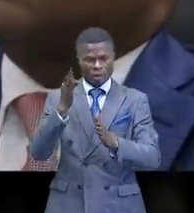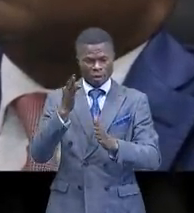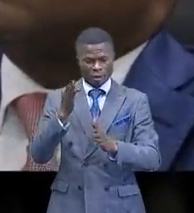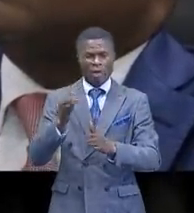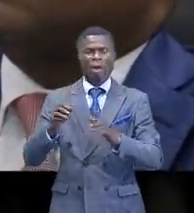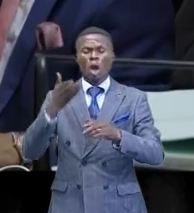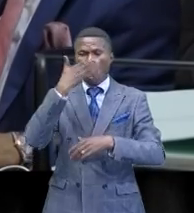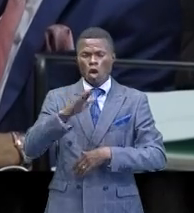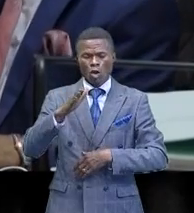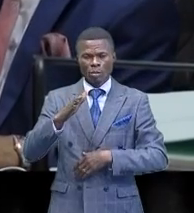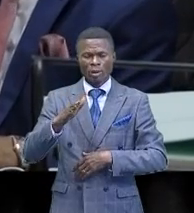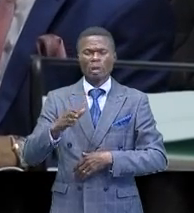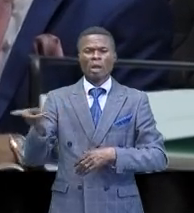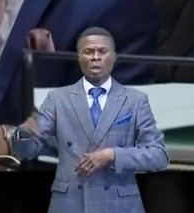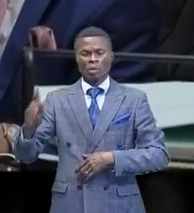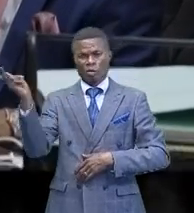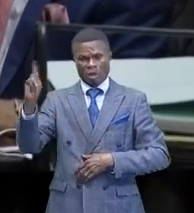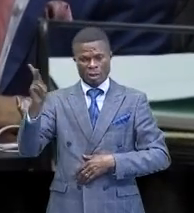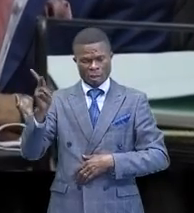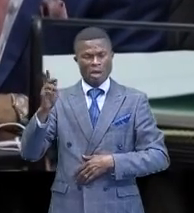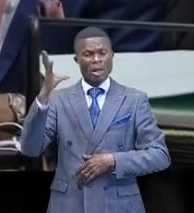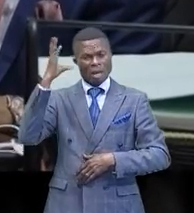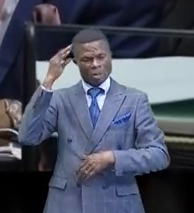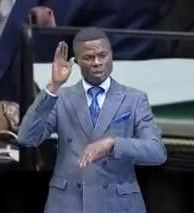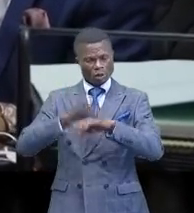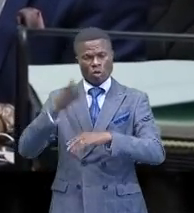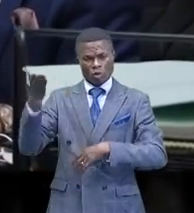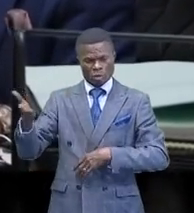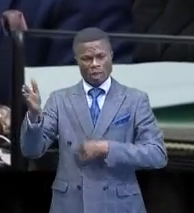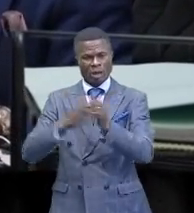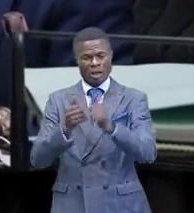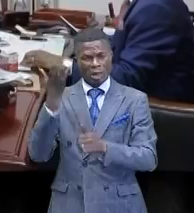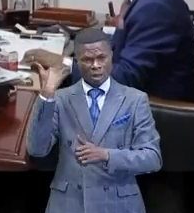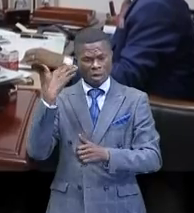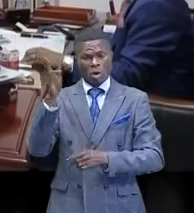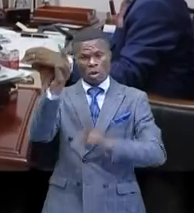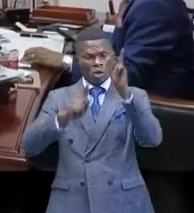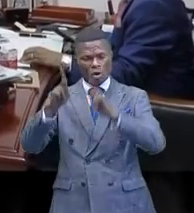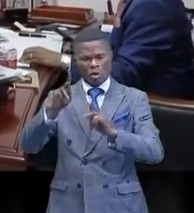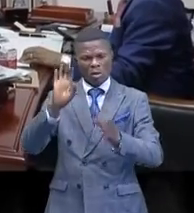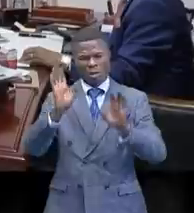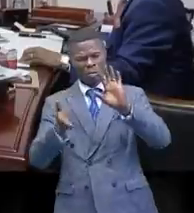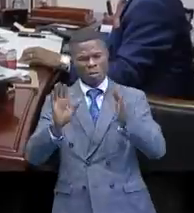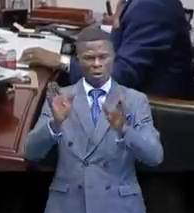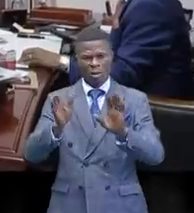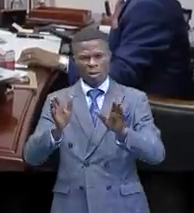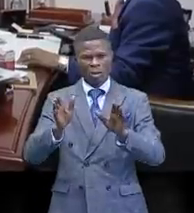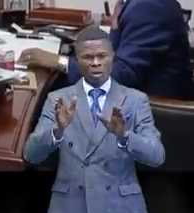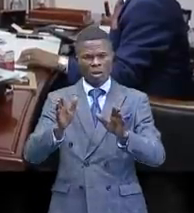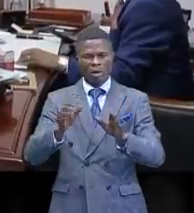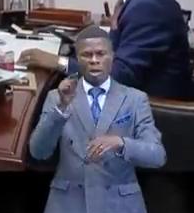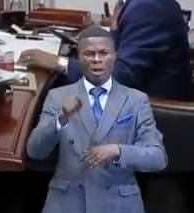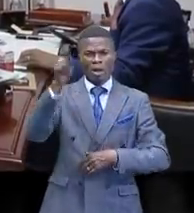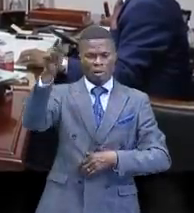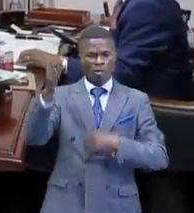de santé de la province du Kasaï sont touchées par cette pollution d'eau, avec une population évaluée à peu près 1